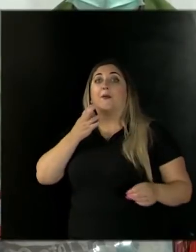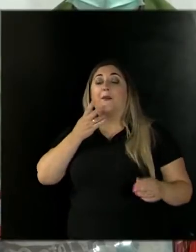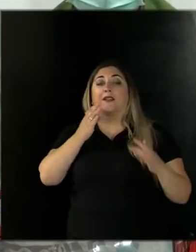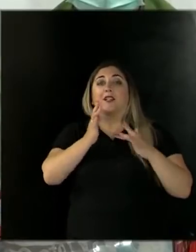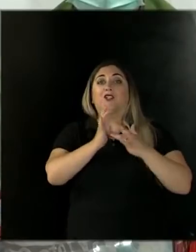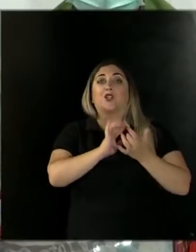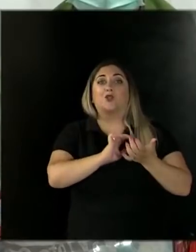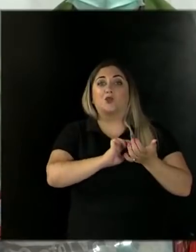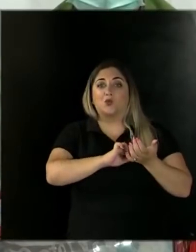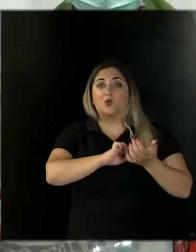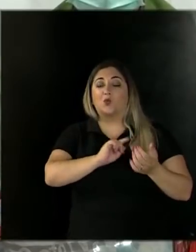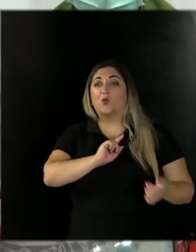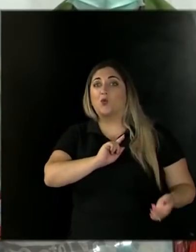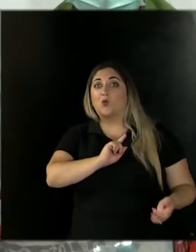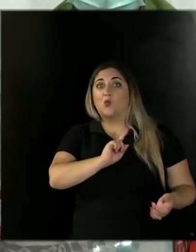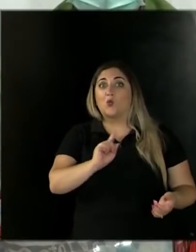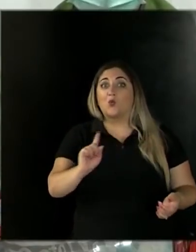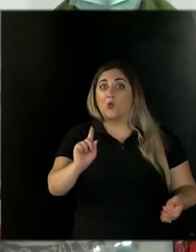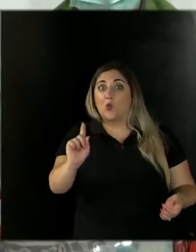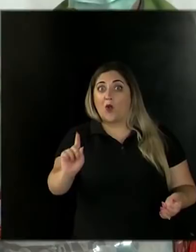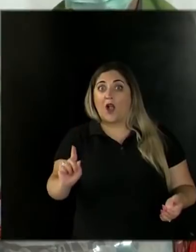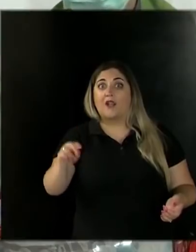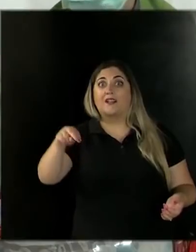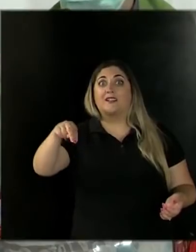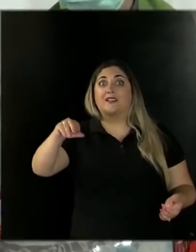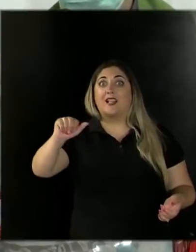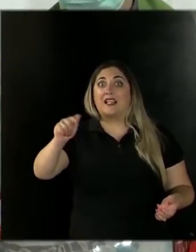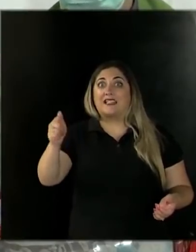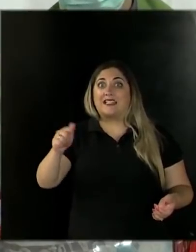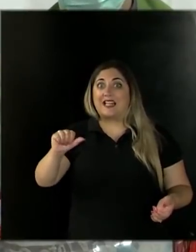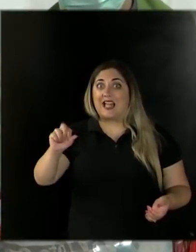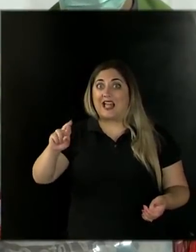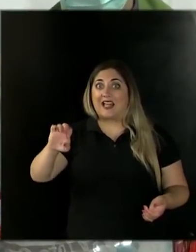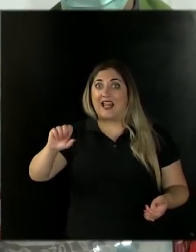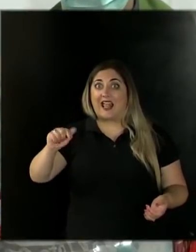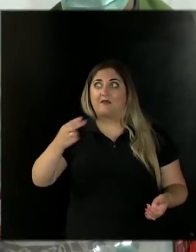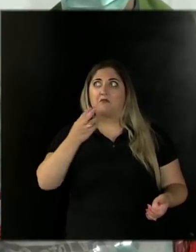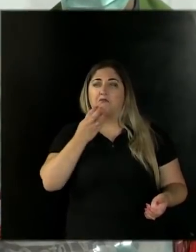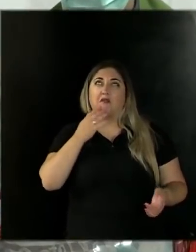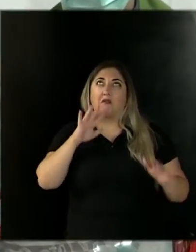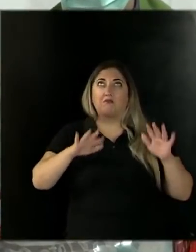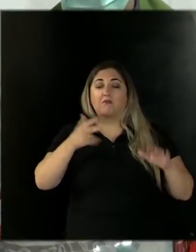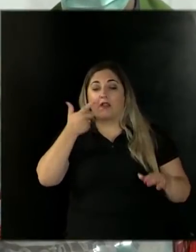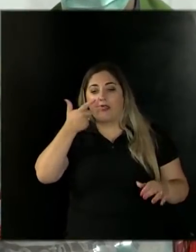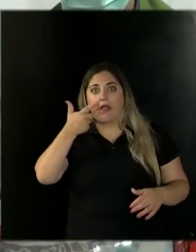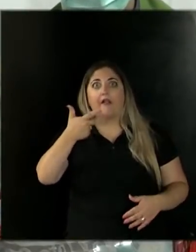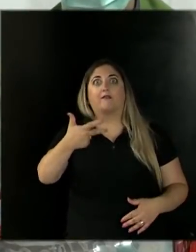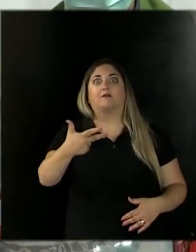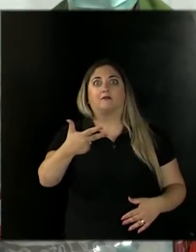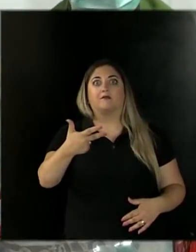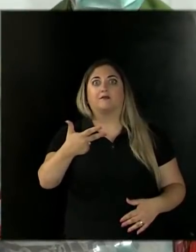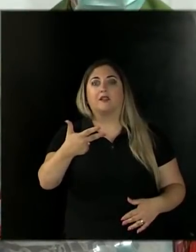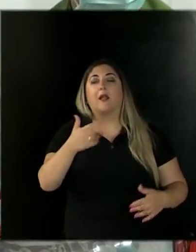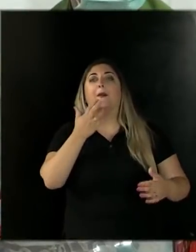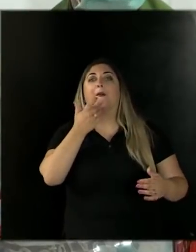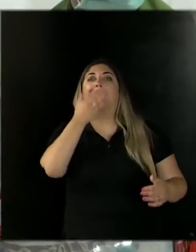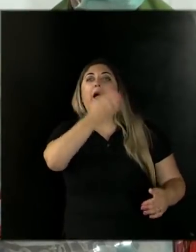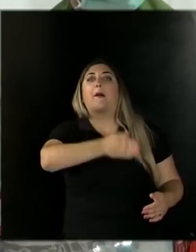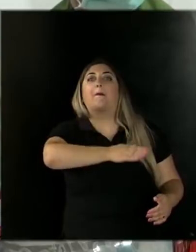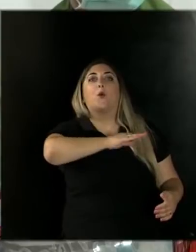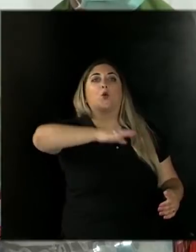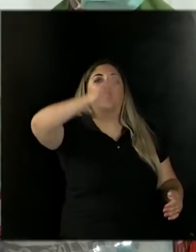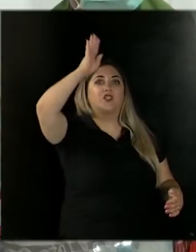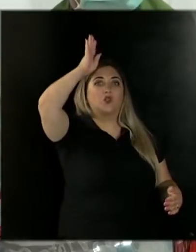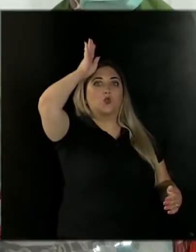Nażaret wara li miet Erodi ta' xi 3 snin jew ftit iżjed għaliex war minn Betlem